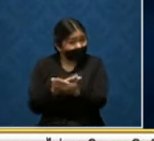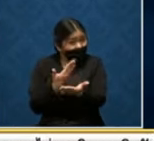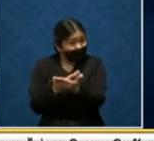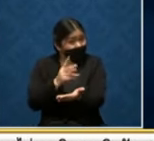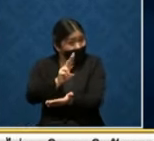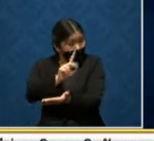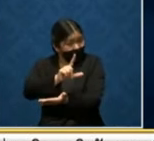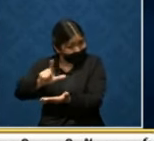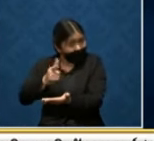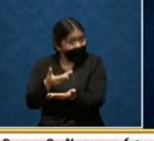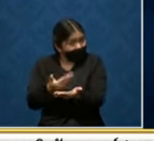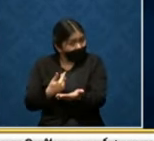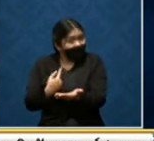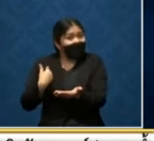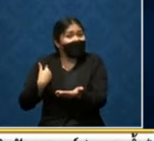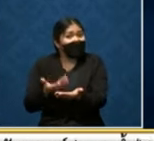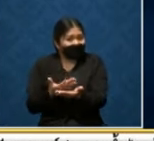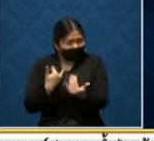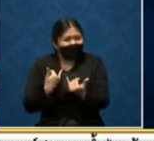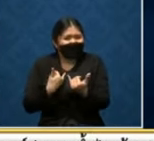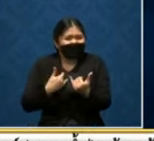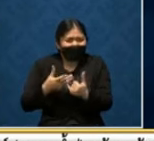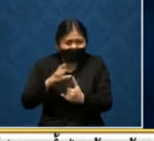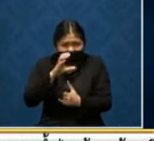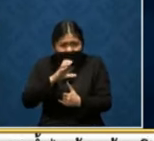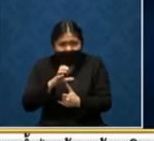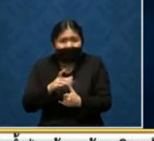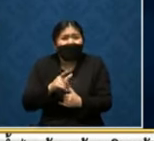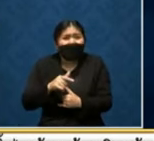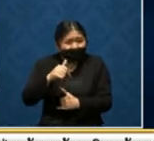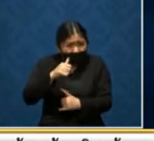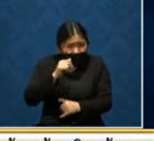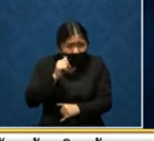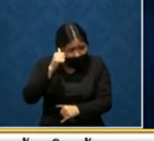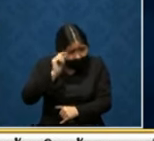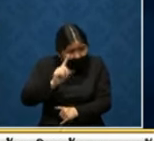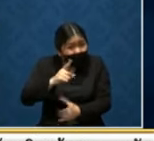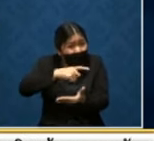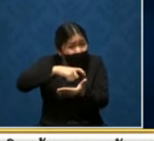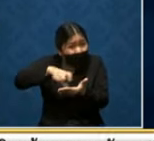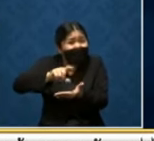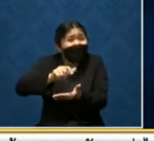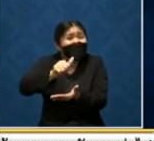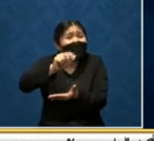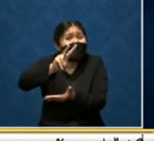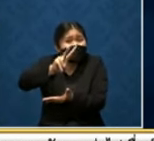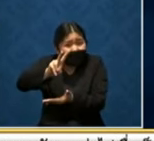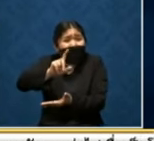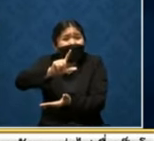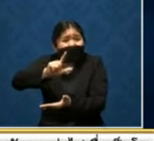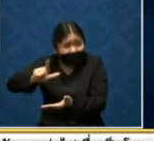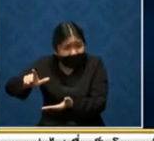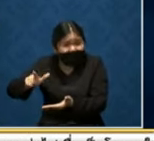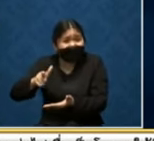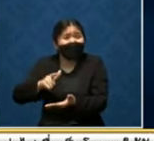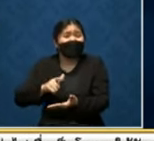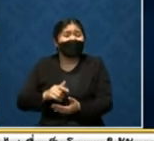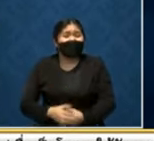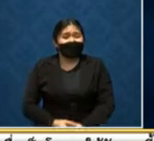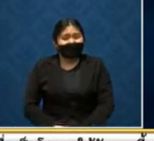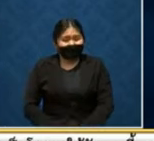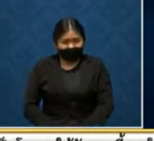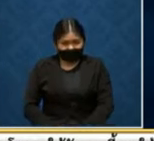ล้านบาทนะกูกำลังหาทางอยู่เพื่อนโอนได้แค่วันละ 2ล้านบาทเพื่อนยังอุตส่าห์ตามเงินเอ้ายกมาอีก